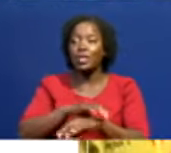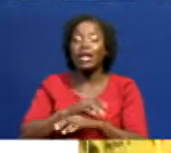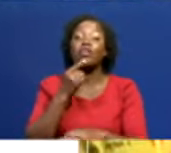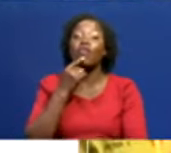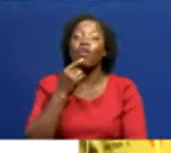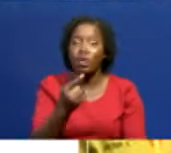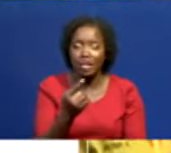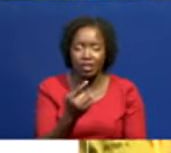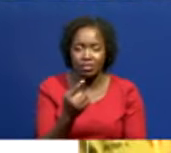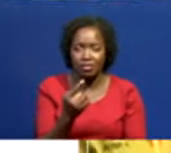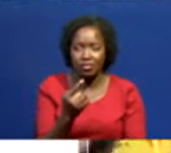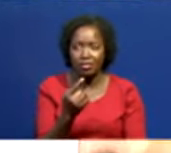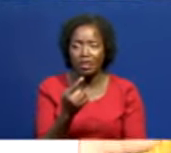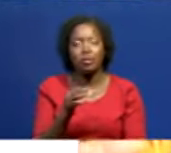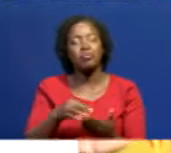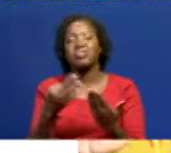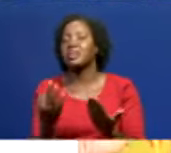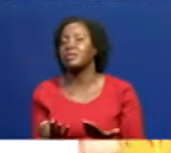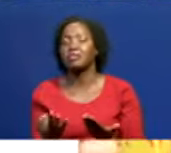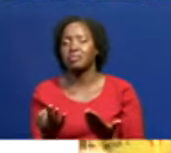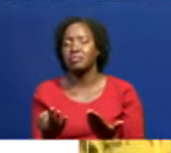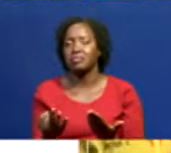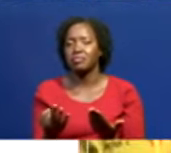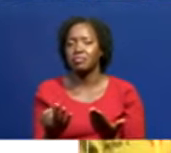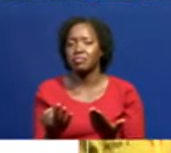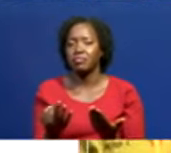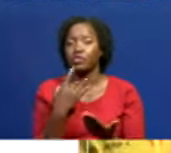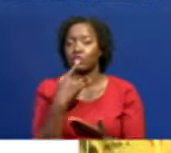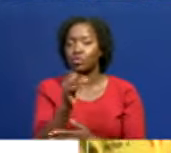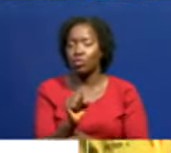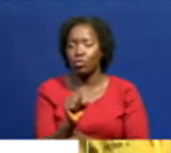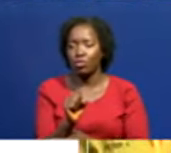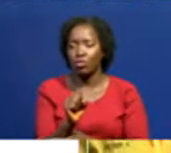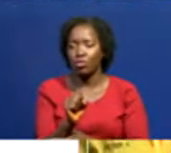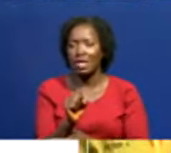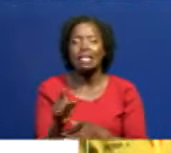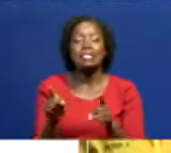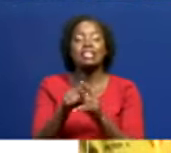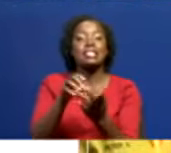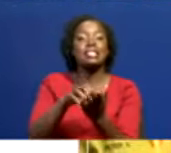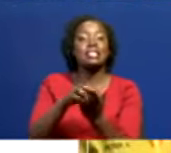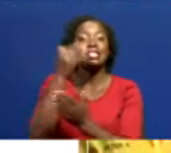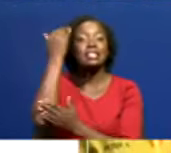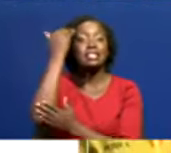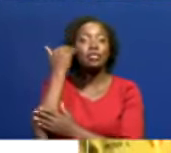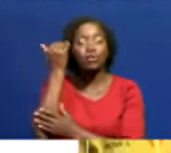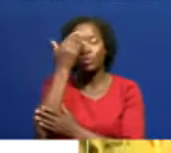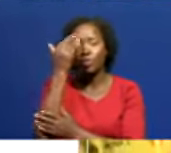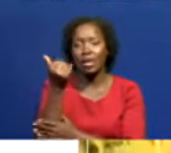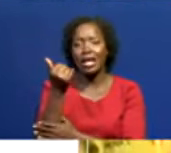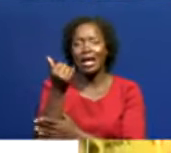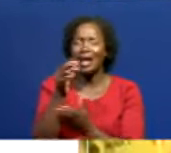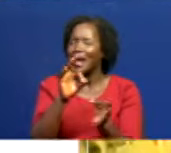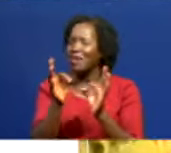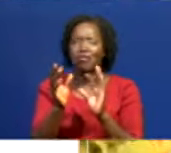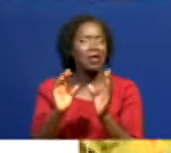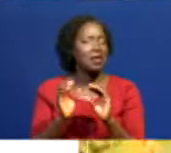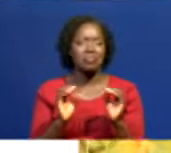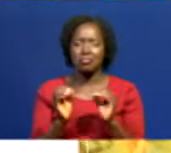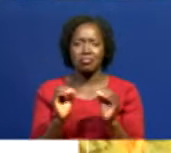orders, court order. We did not get. So, bado yu kesi go continue because it is unfair.